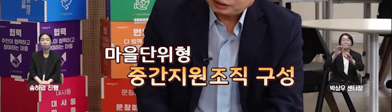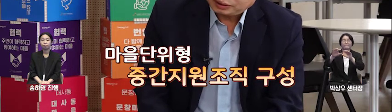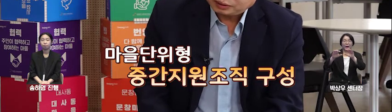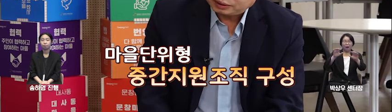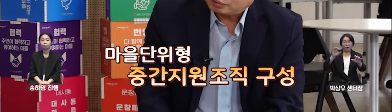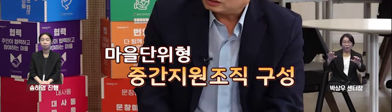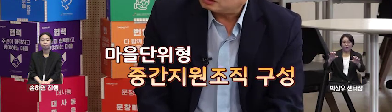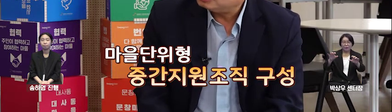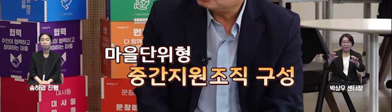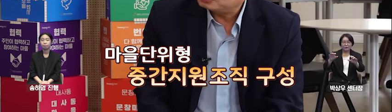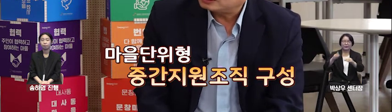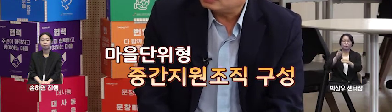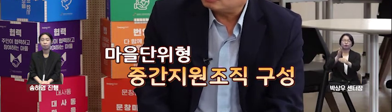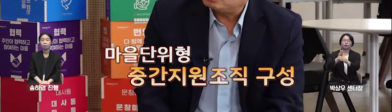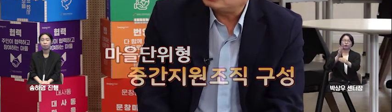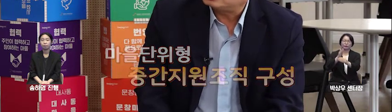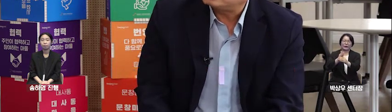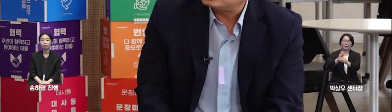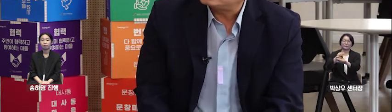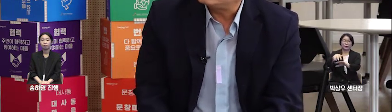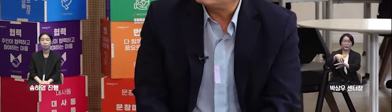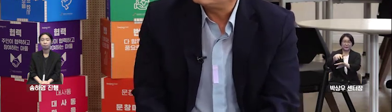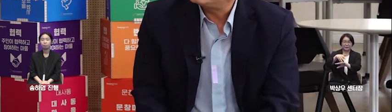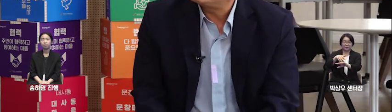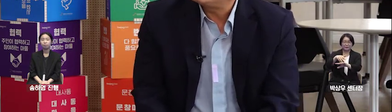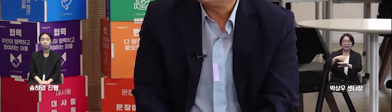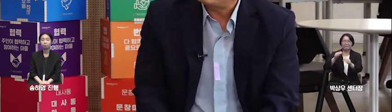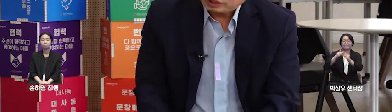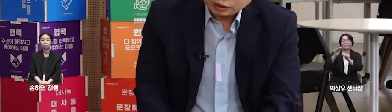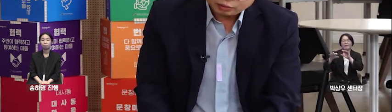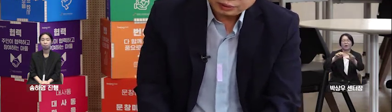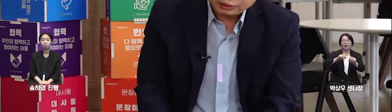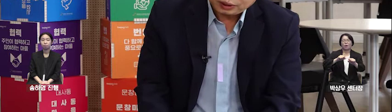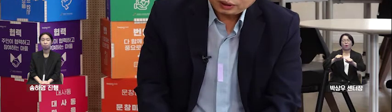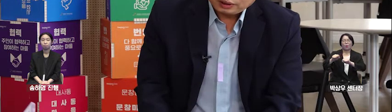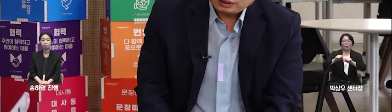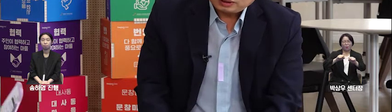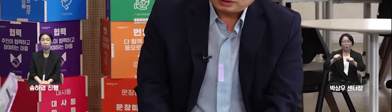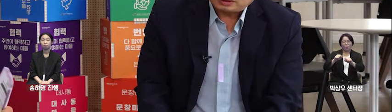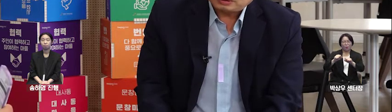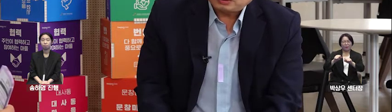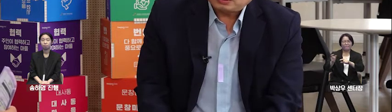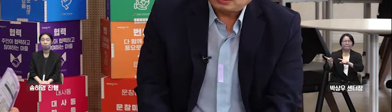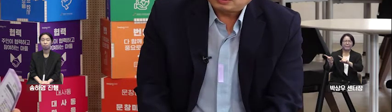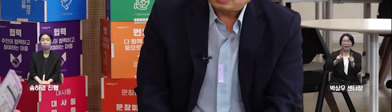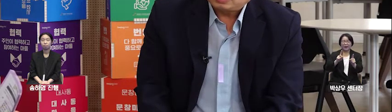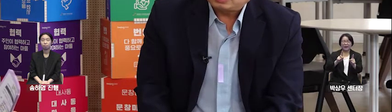조직이라고 해서요. 그 마을 활력소라는 것도 한번 실험을 한번 해봤고요.